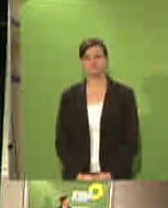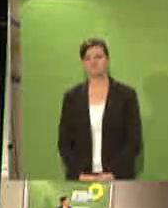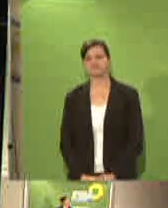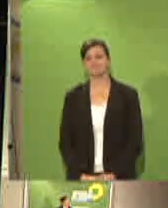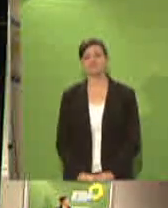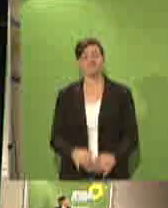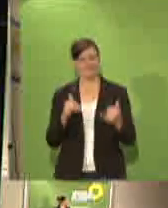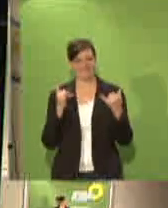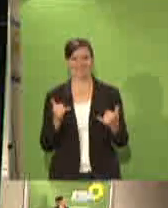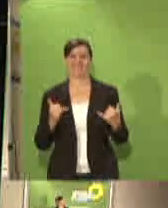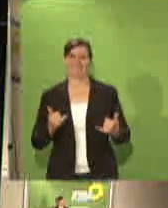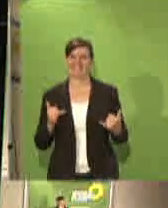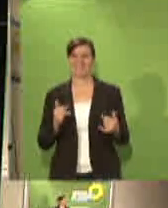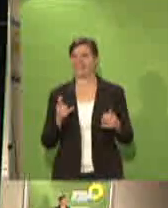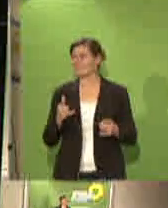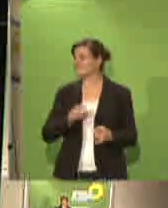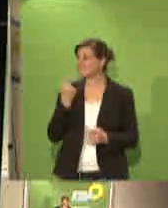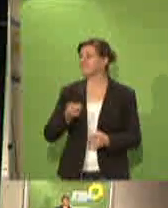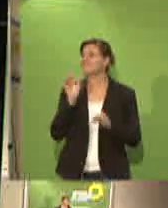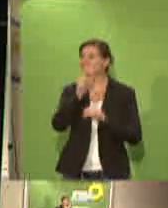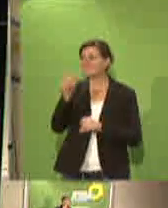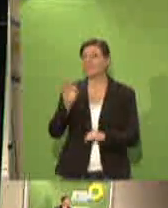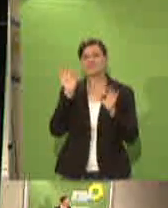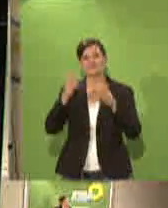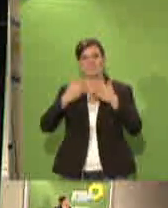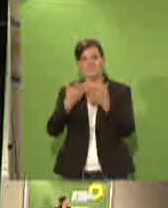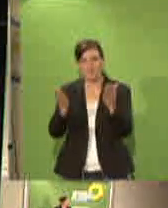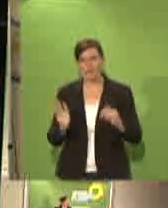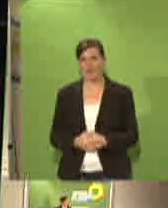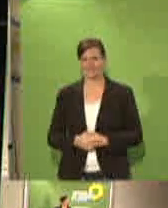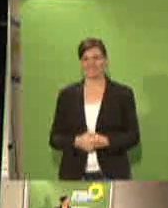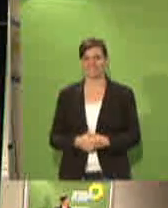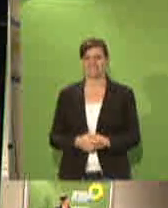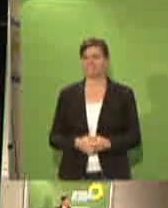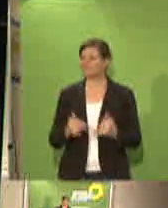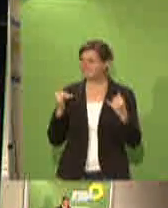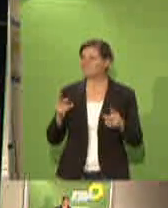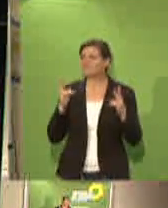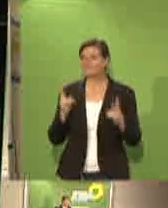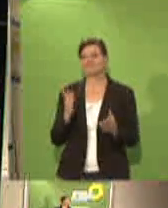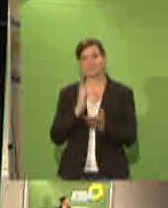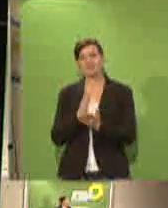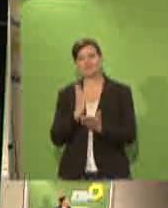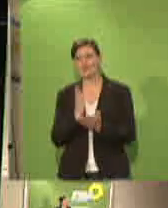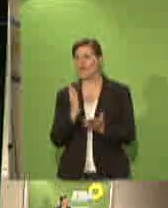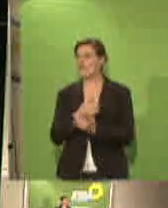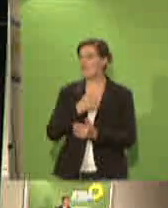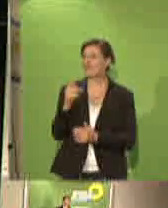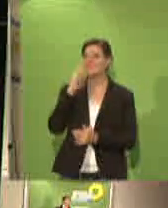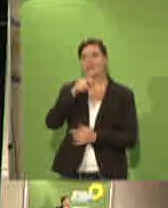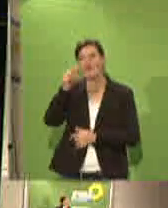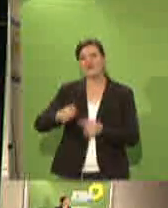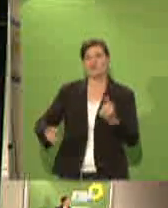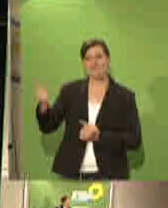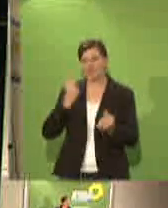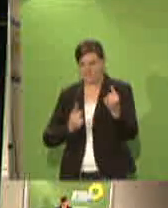Ja, auch von unserer Seite einen wunderschönen guten Morgen. Ihr wurdet ja schon richtig gut aufgewärmt. Viele von euch sind schon nach vorne gekommen.